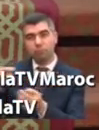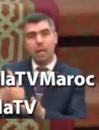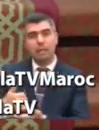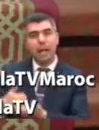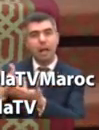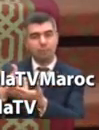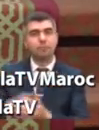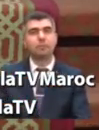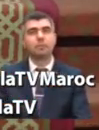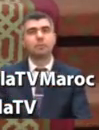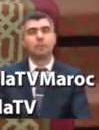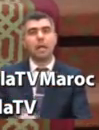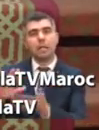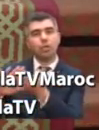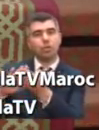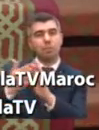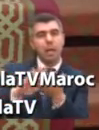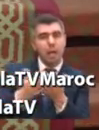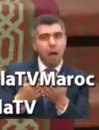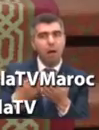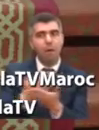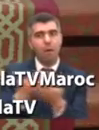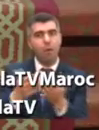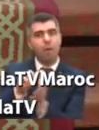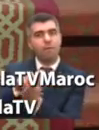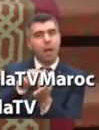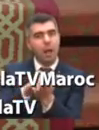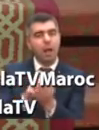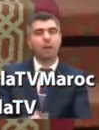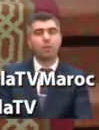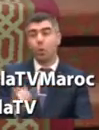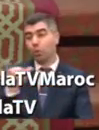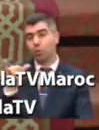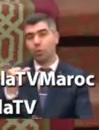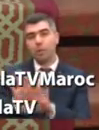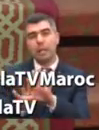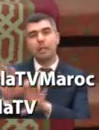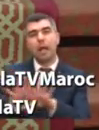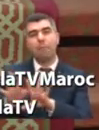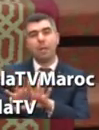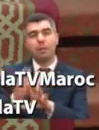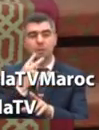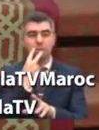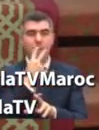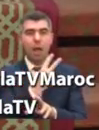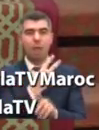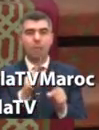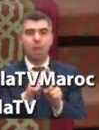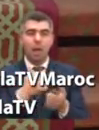الدعم للتعاونيات الفلاحية، وما هي التدابير المتخذة لتتبع صرف هذا